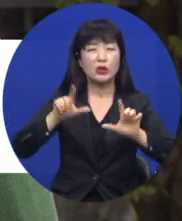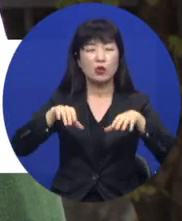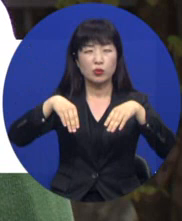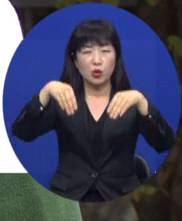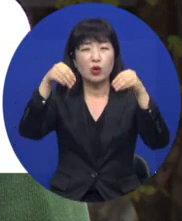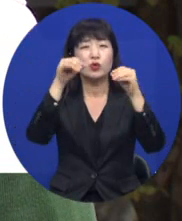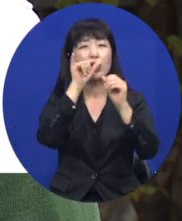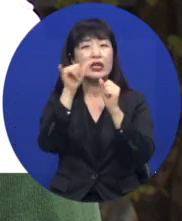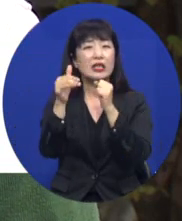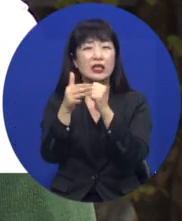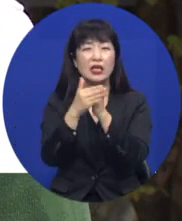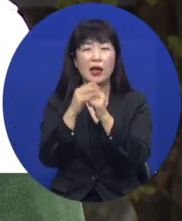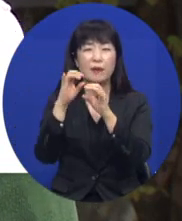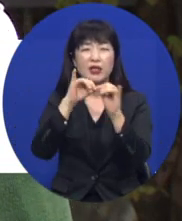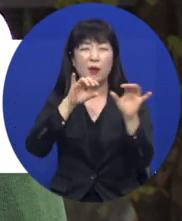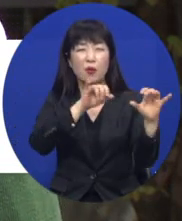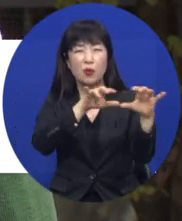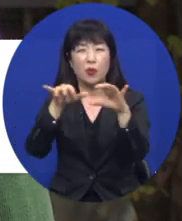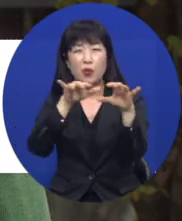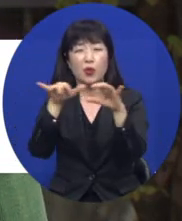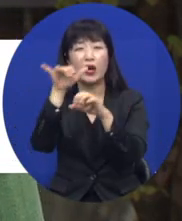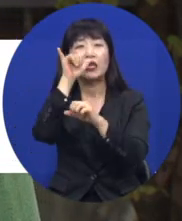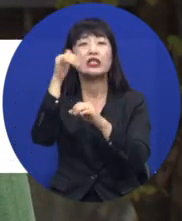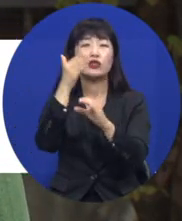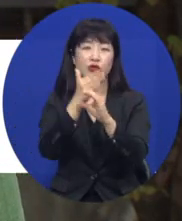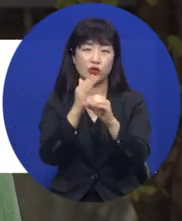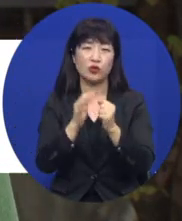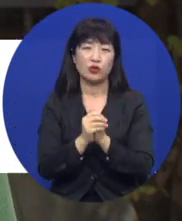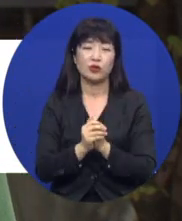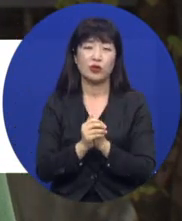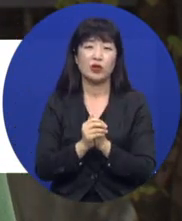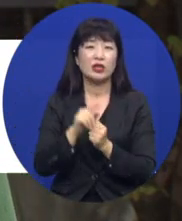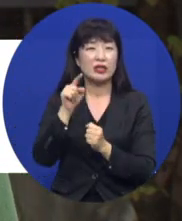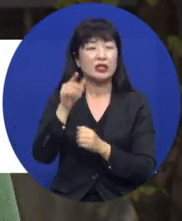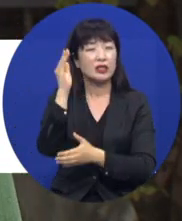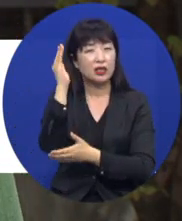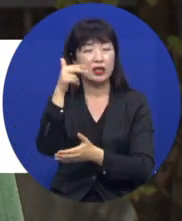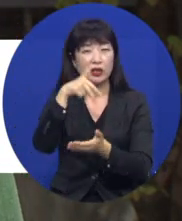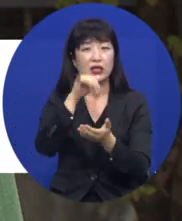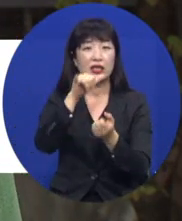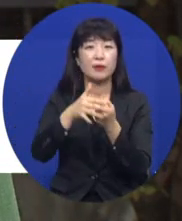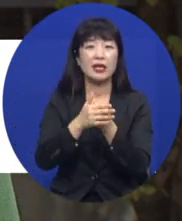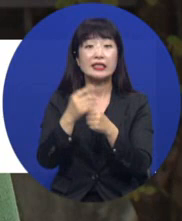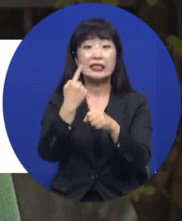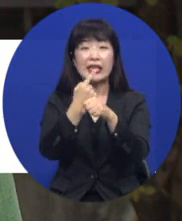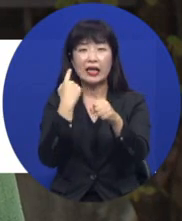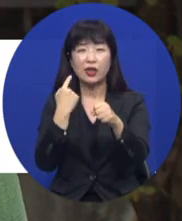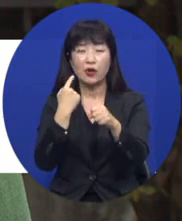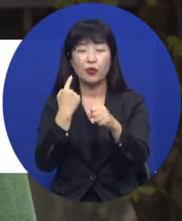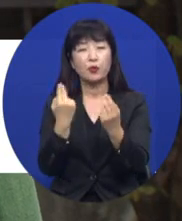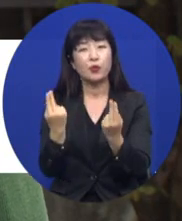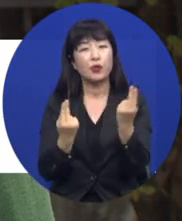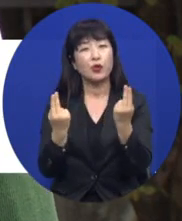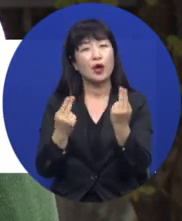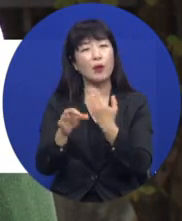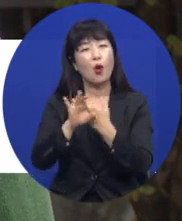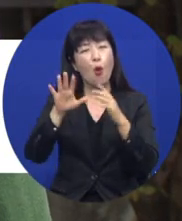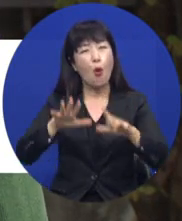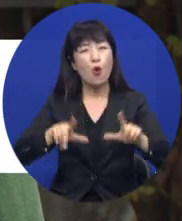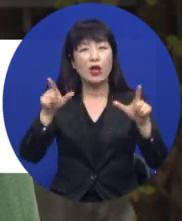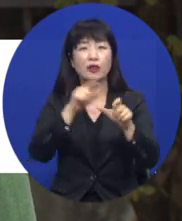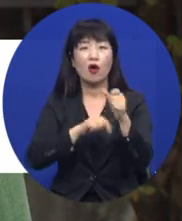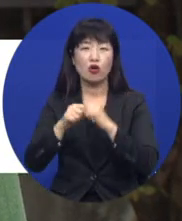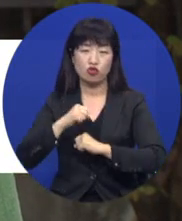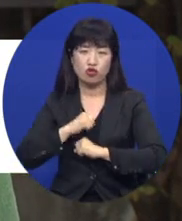그 쪽으로도 먼지도 많이 날리고 한다는 그 얘기가 있어서 아무래도 작년보다는 좀 오래 가만히